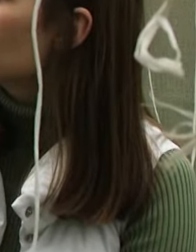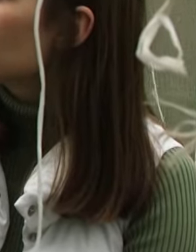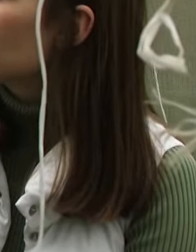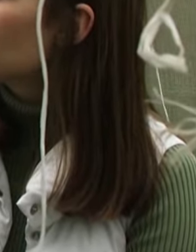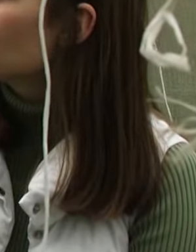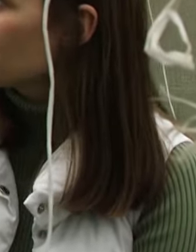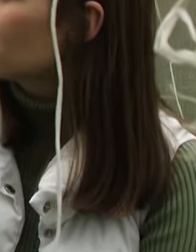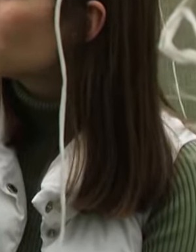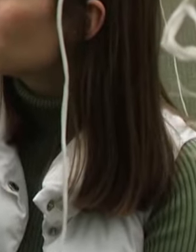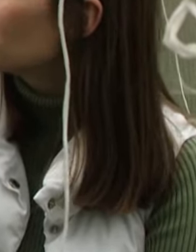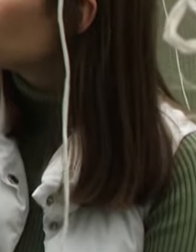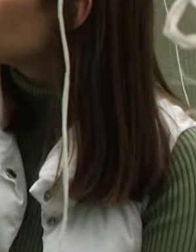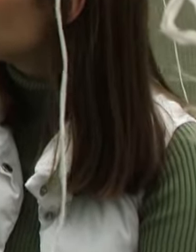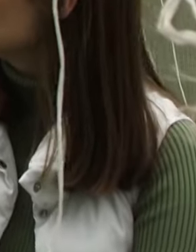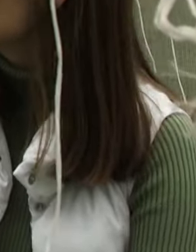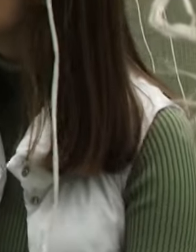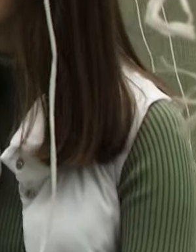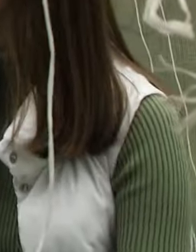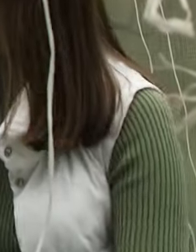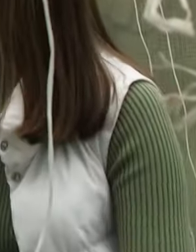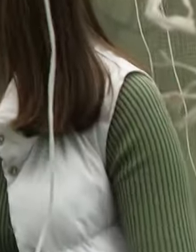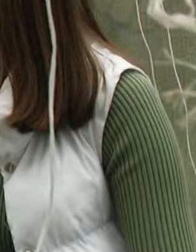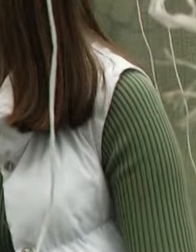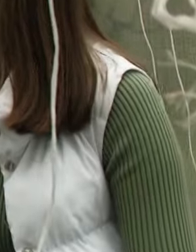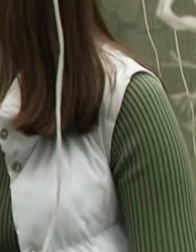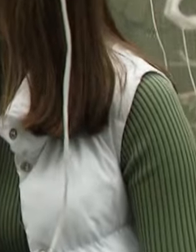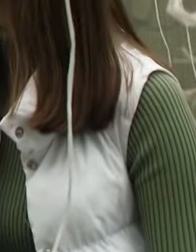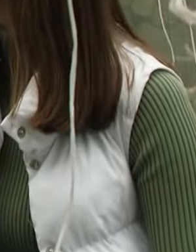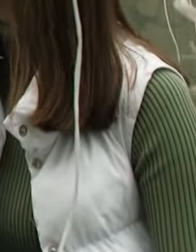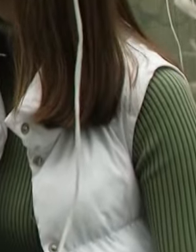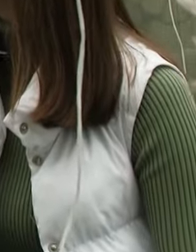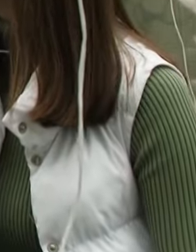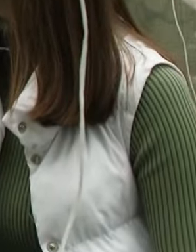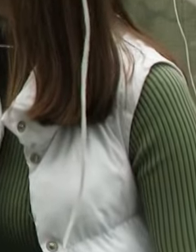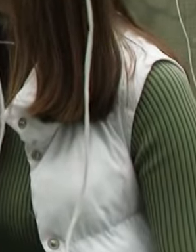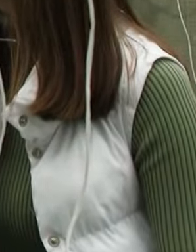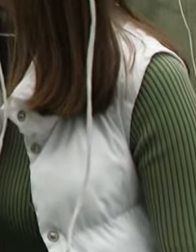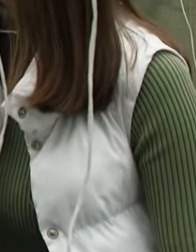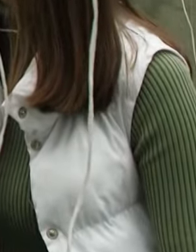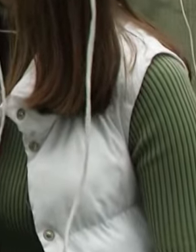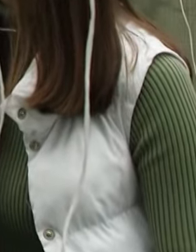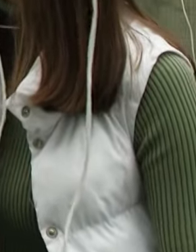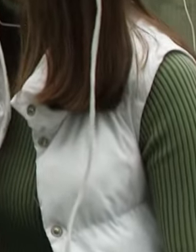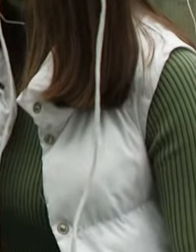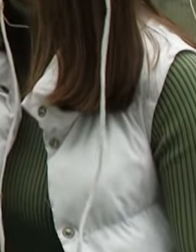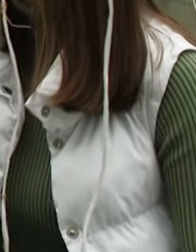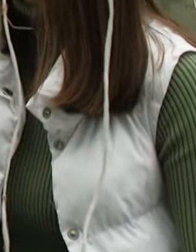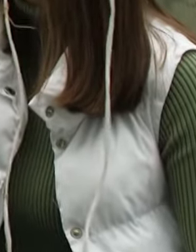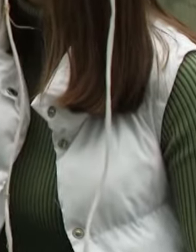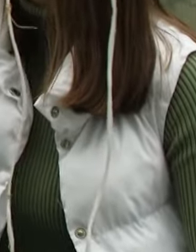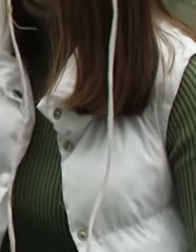помогает. По ведерочке водички набери, мне принеси. Я вылью,